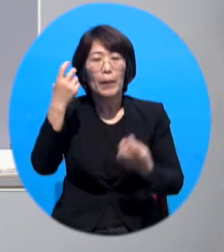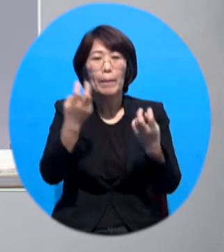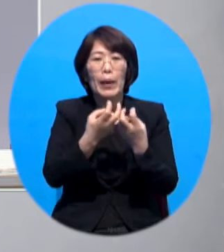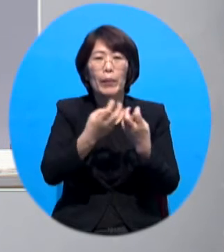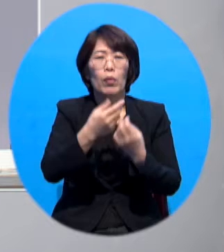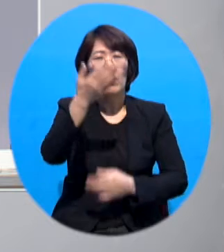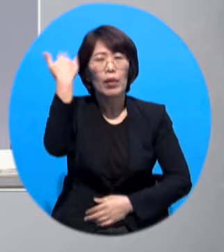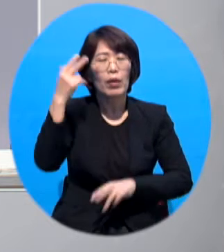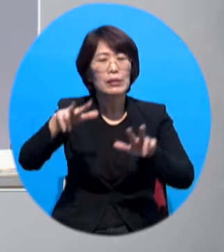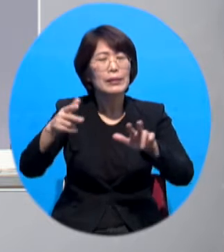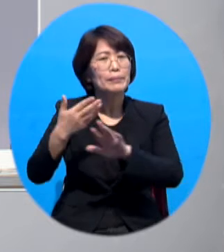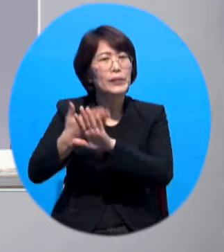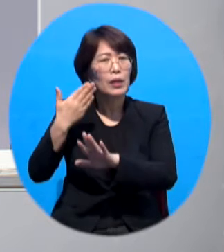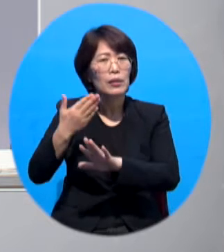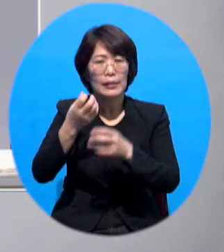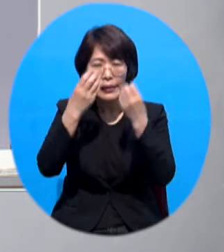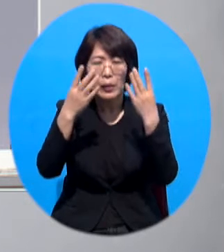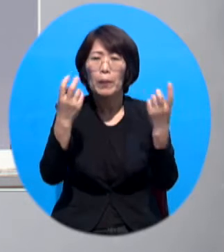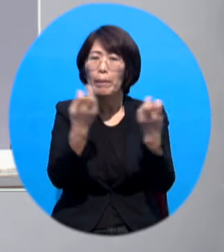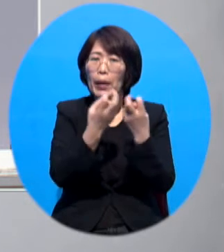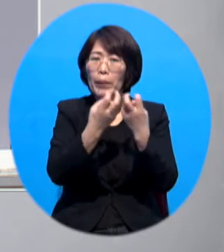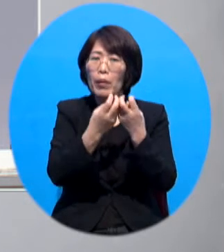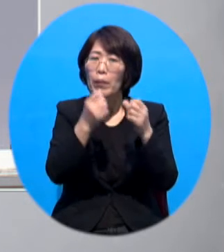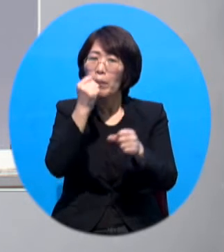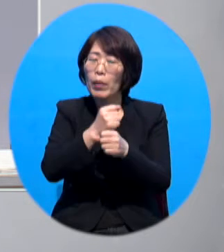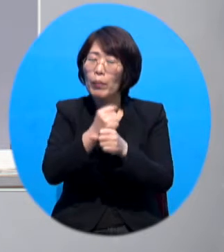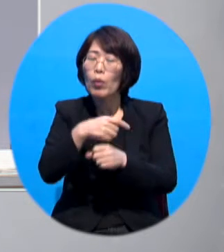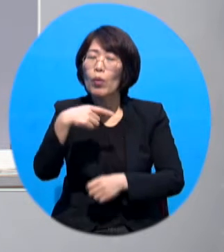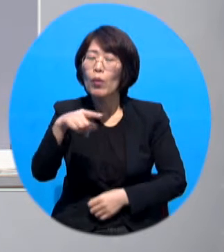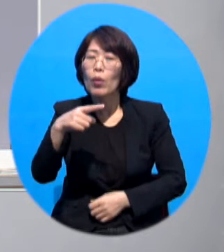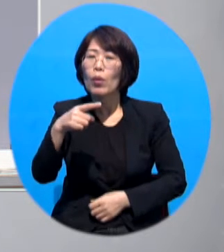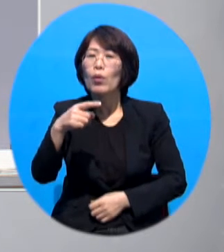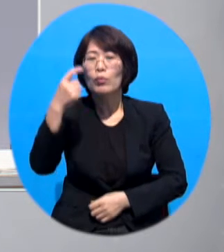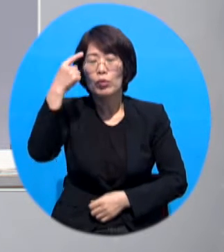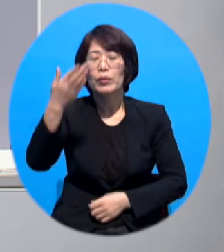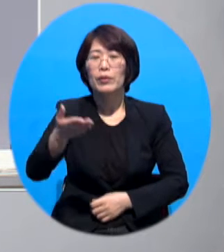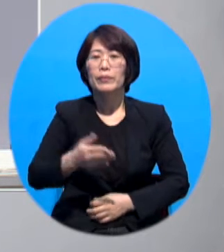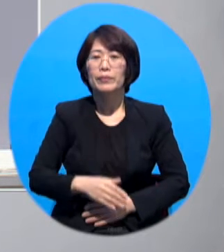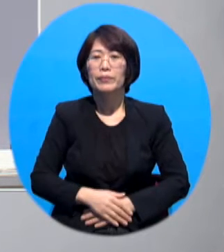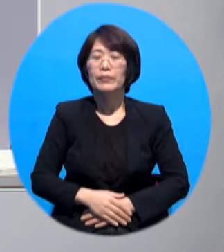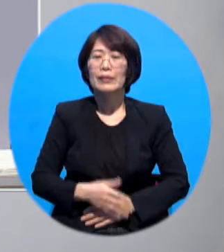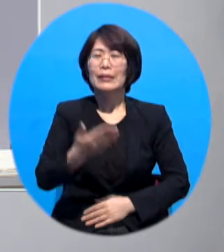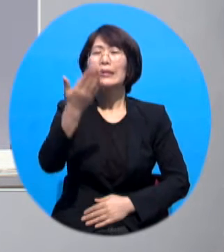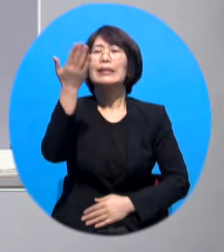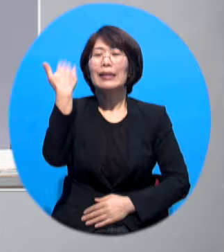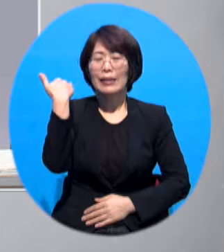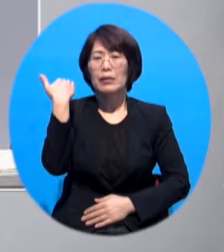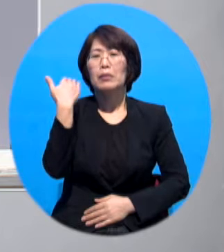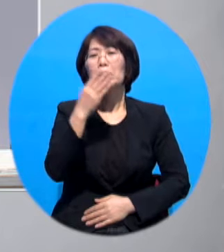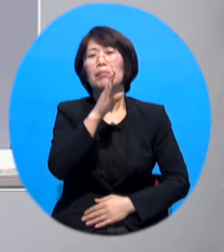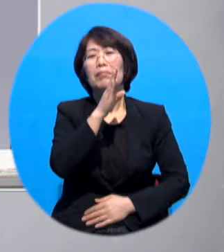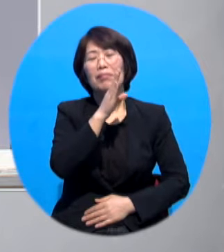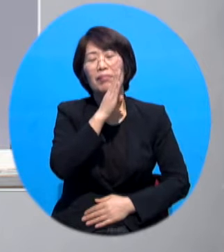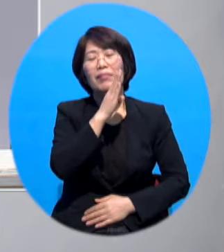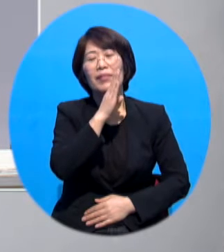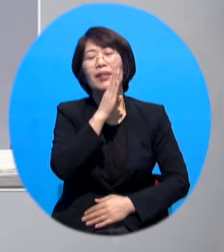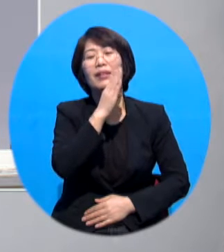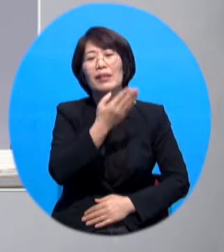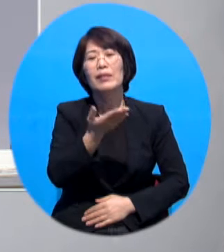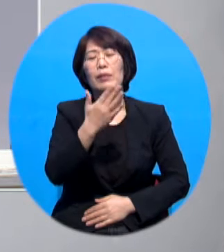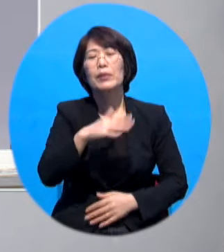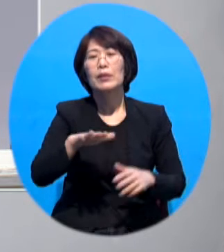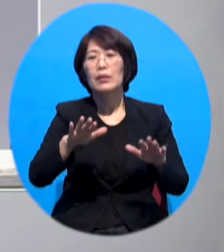그때와는 다른 지금 새로운 방법을 생기신 것인지 그걸 질문 드린 겁니다 예 그때는 그릇 쓰더라도 이게